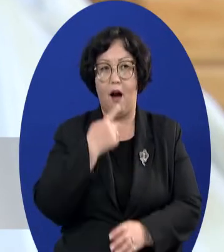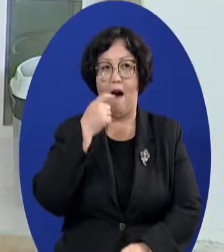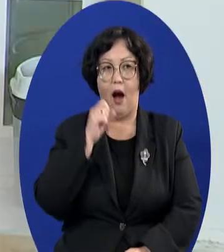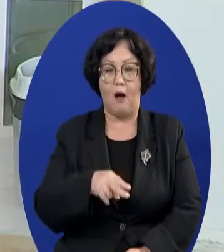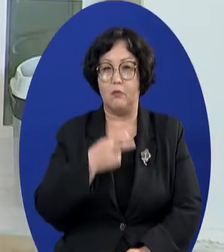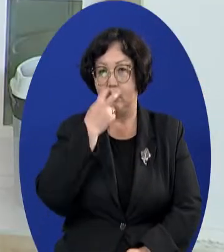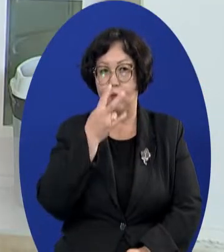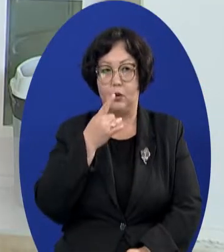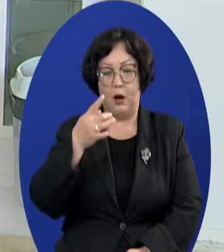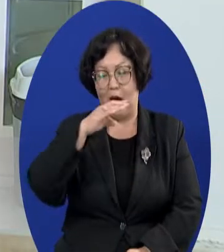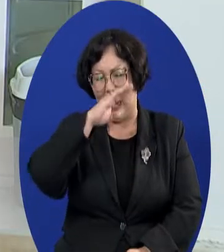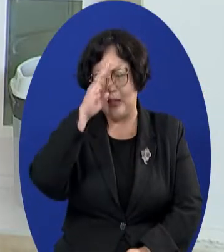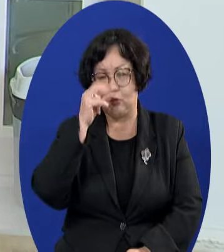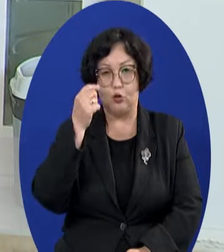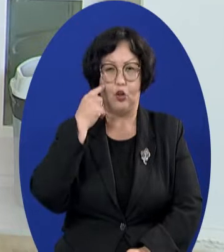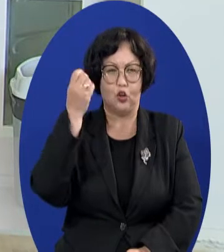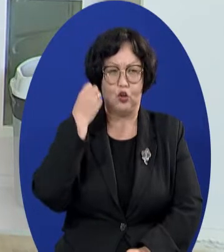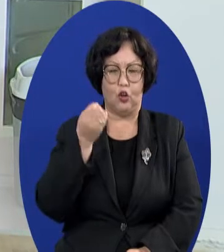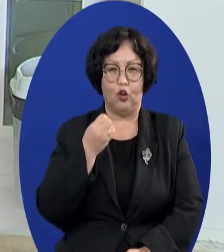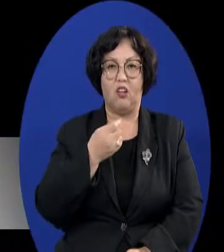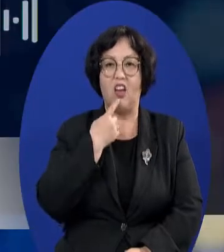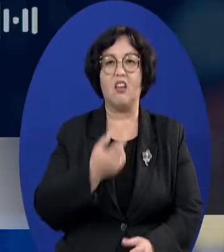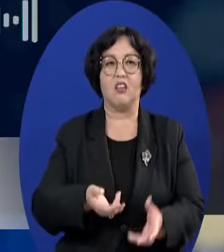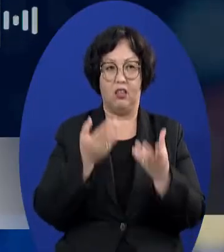болж халуурах, толгоо өвдөх шинж тэмдэг илэрч байгаа гэсэн юм.